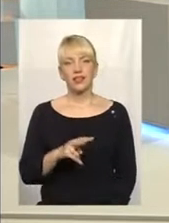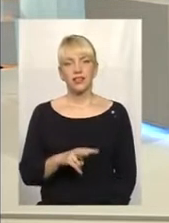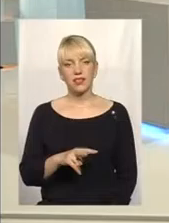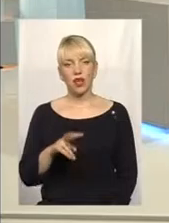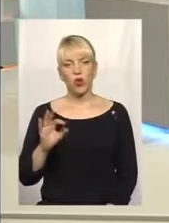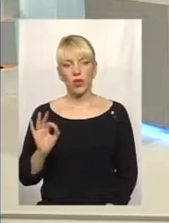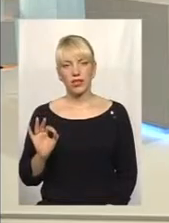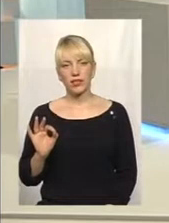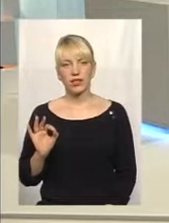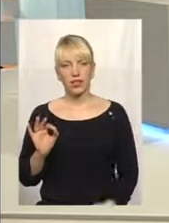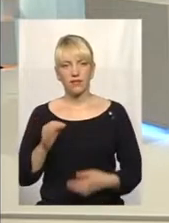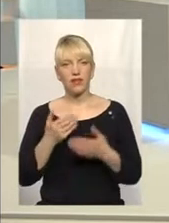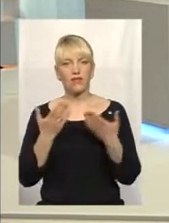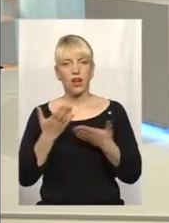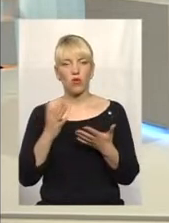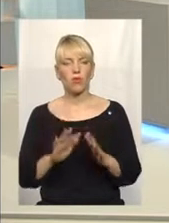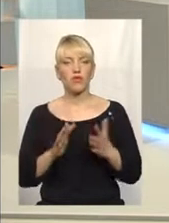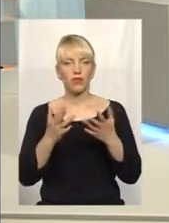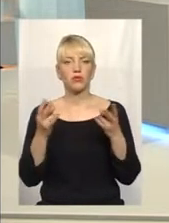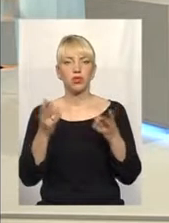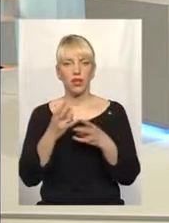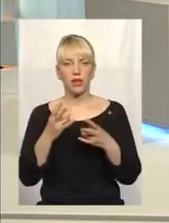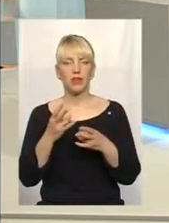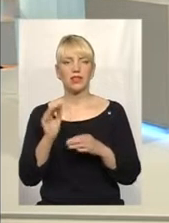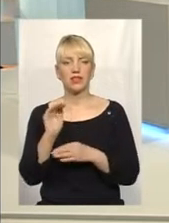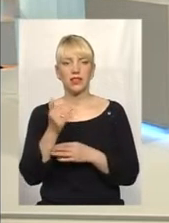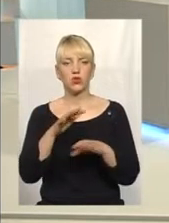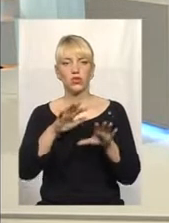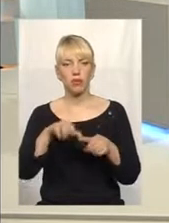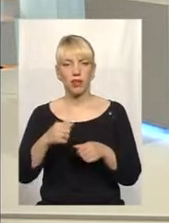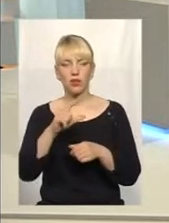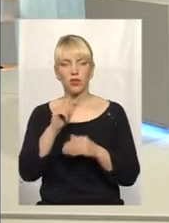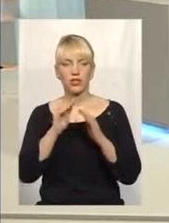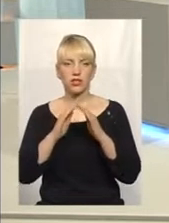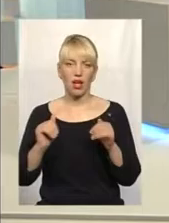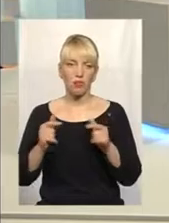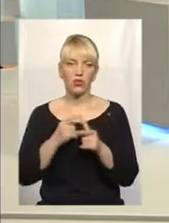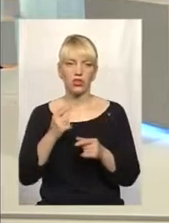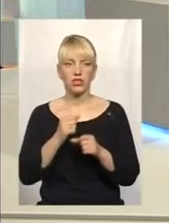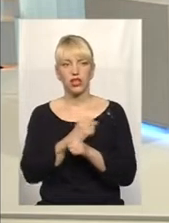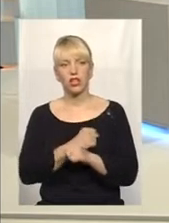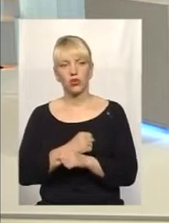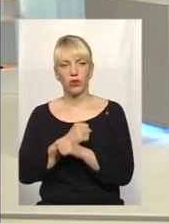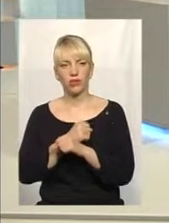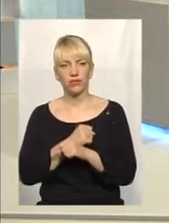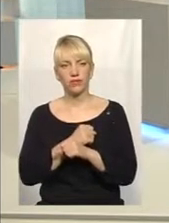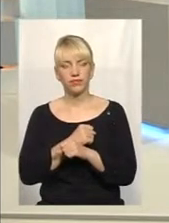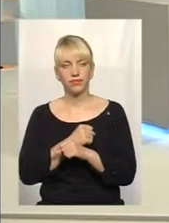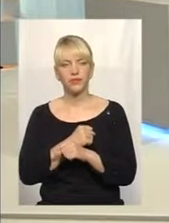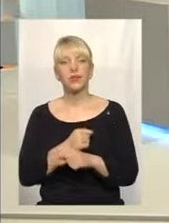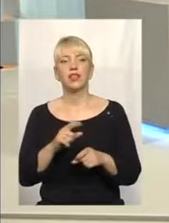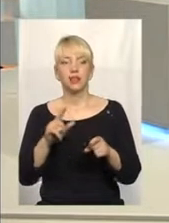в якому випадку все-таки варто дитину забрати з табору чи з санаторію? Трапляється і